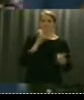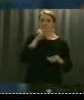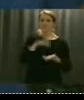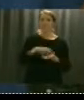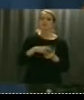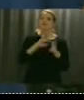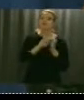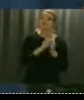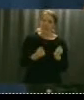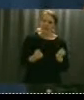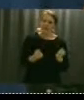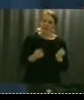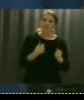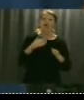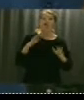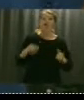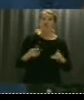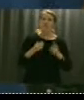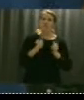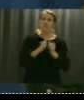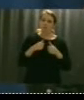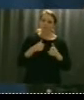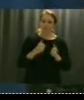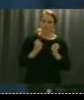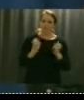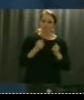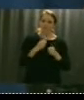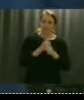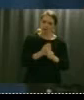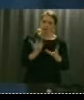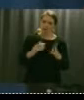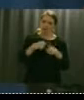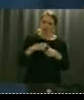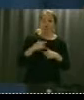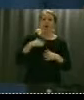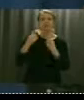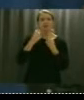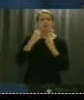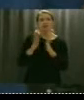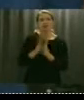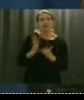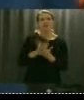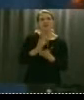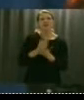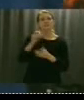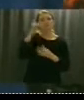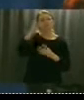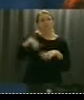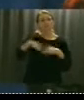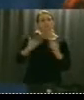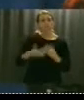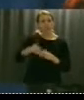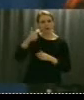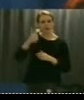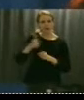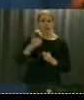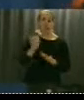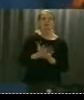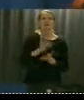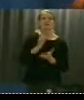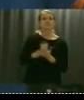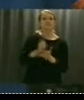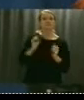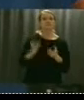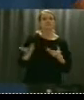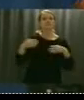Men jag har hållit vad jag har lovat Jerry. Jag har haft en dialog med landstingets kulturchef. Landstinget kommer att bli